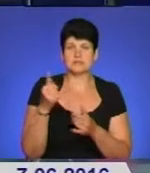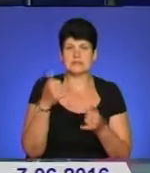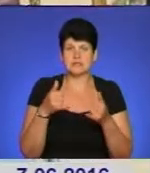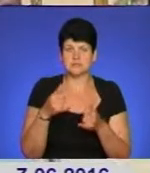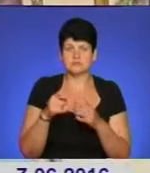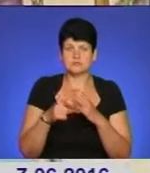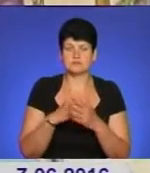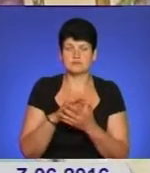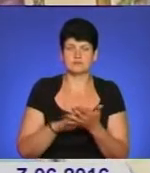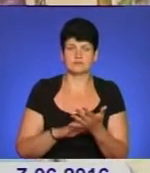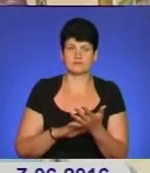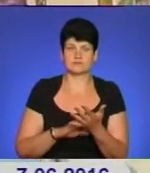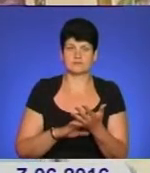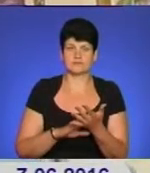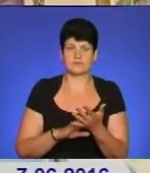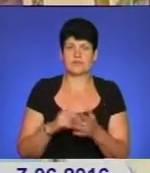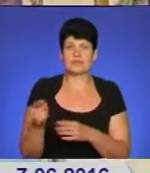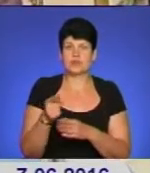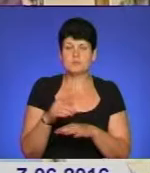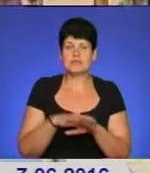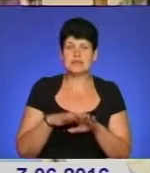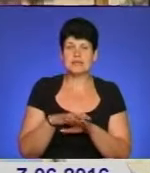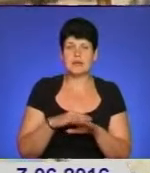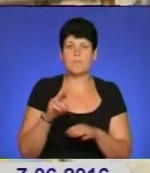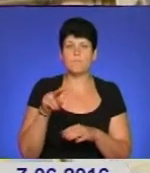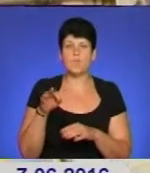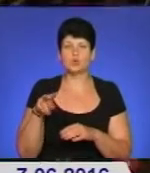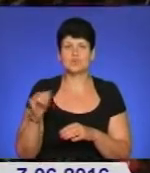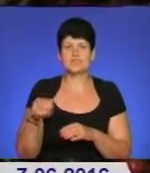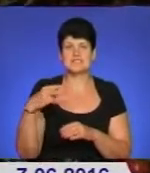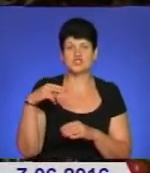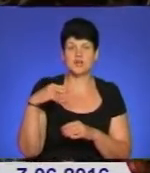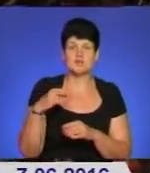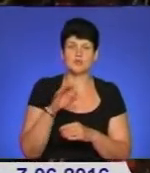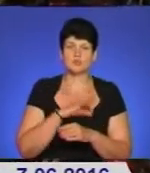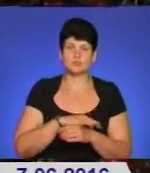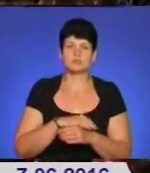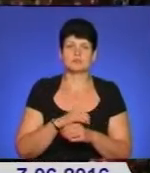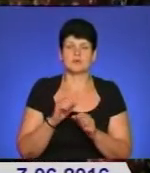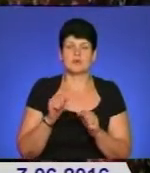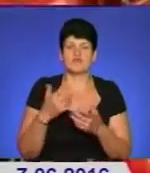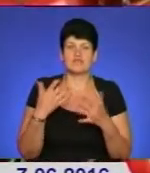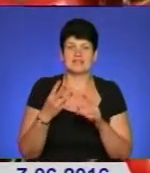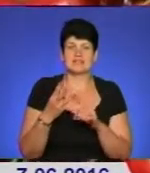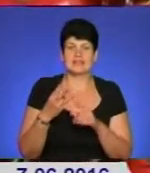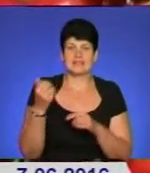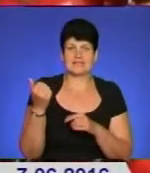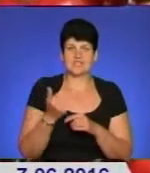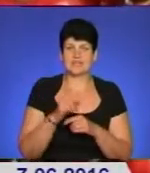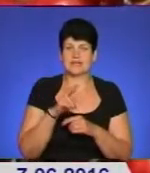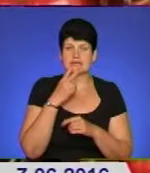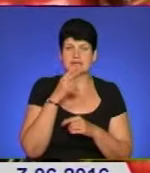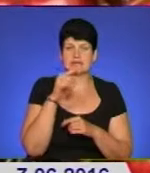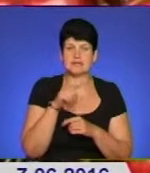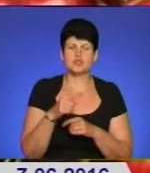Валах. На тернопільських ринках полуниця та черешні користуються попитом вже третій тиждень, незважаючи на те,